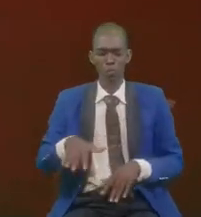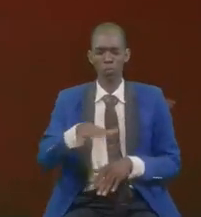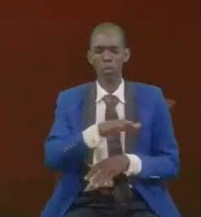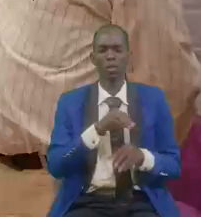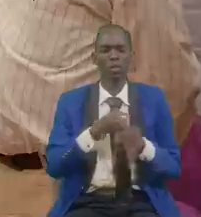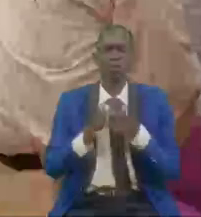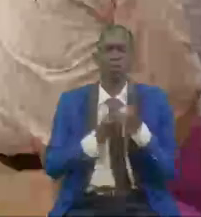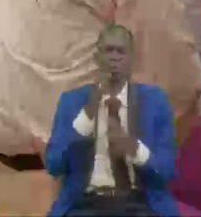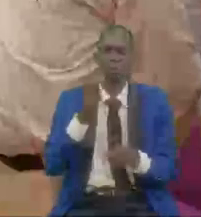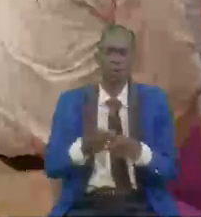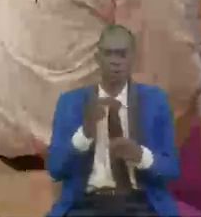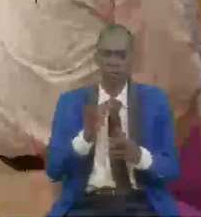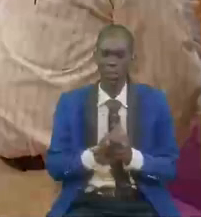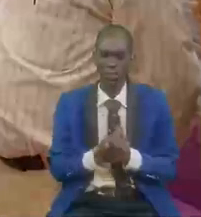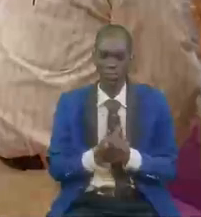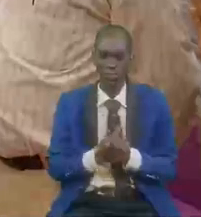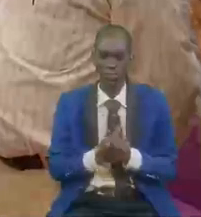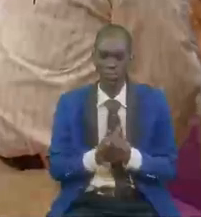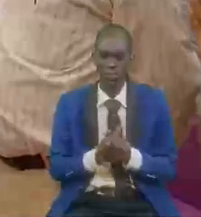de Jésus-Christ.